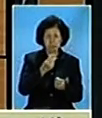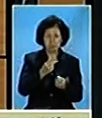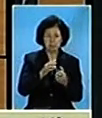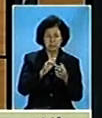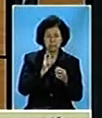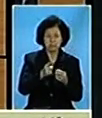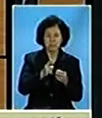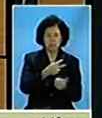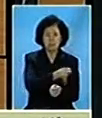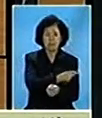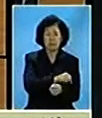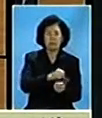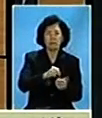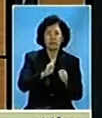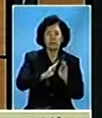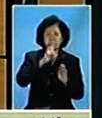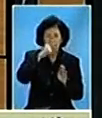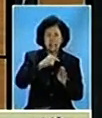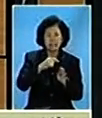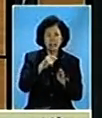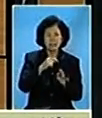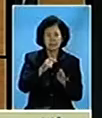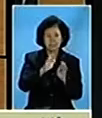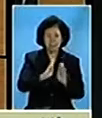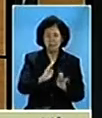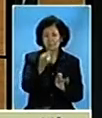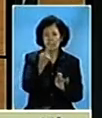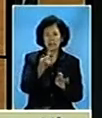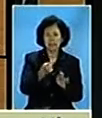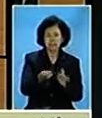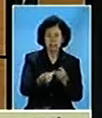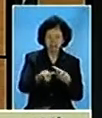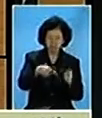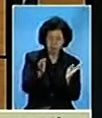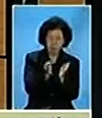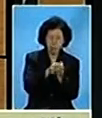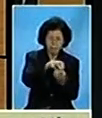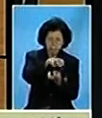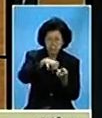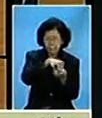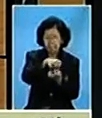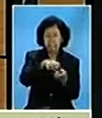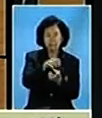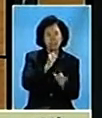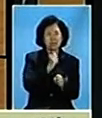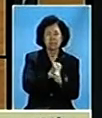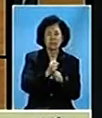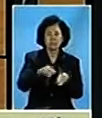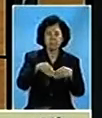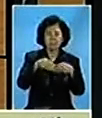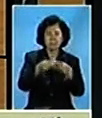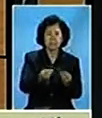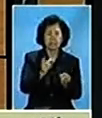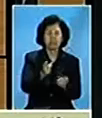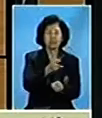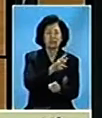ยท่านเอาเข้ามาปะปนกับแพทย์แผนไทยจะทำให้การเป็น